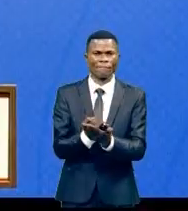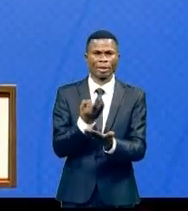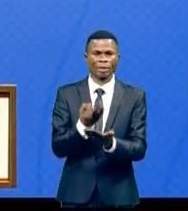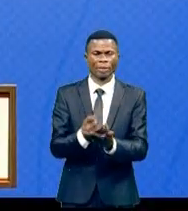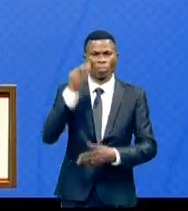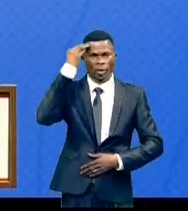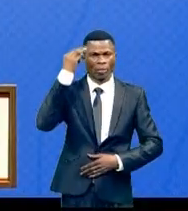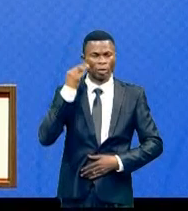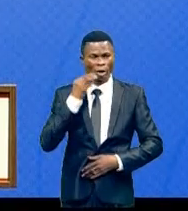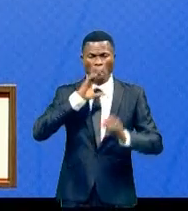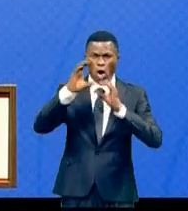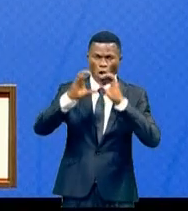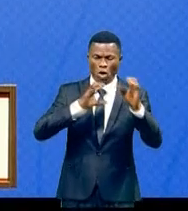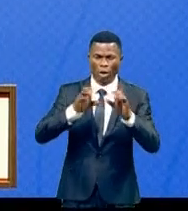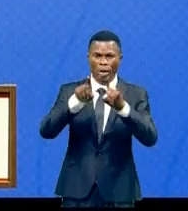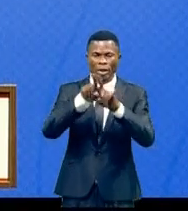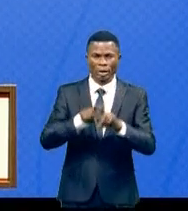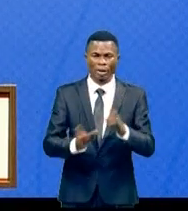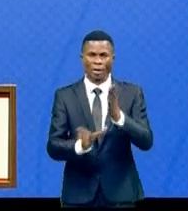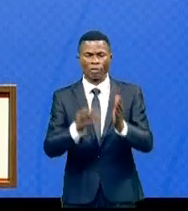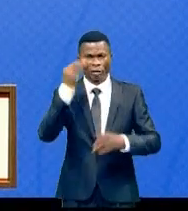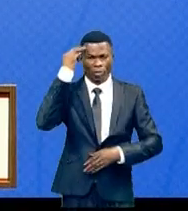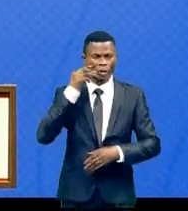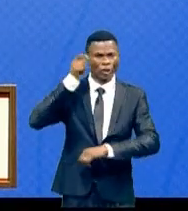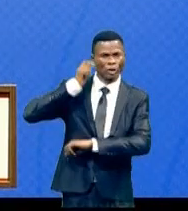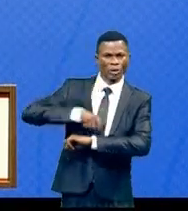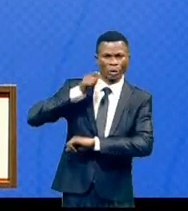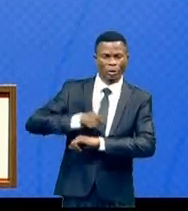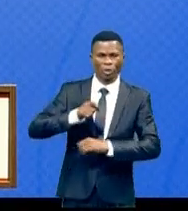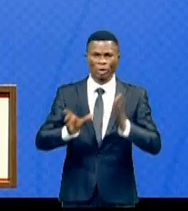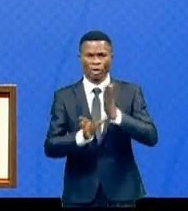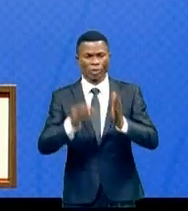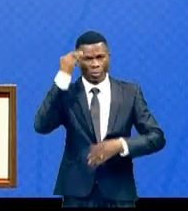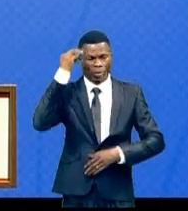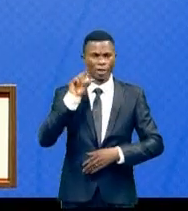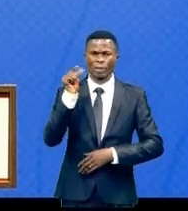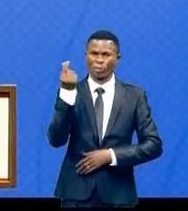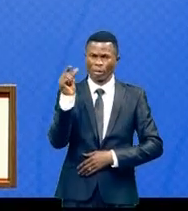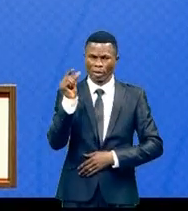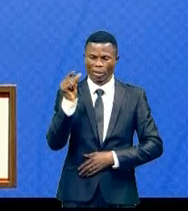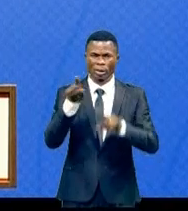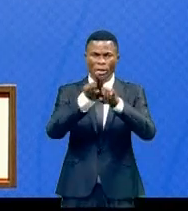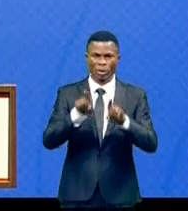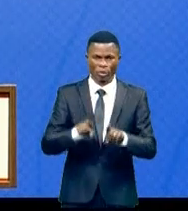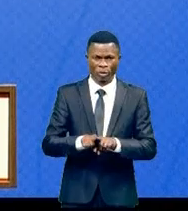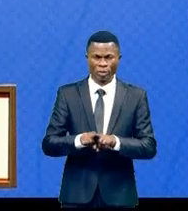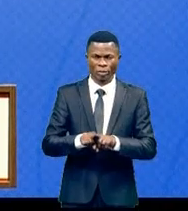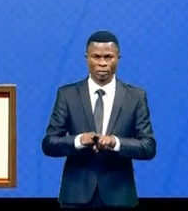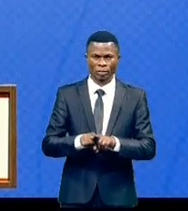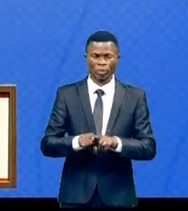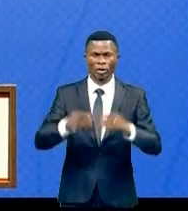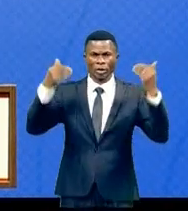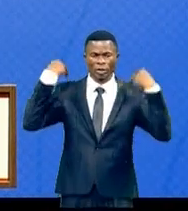le ministre de la Communication, le vice-ministre de la Justice, le vice-ministre de Mines, ainsi que le